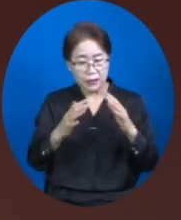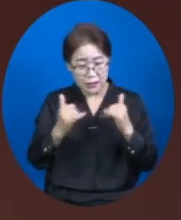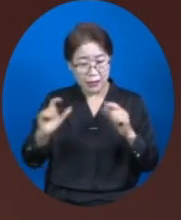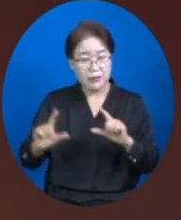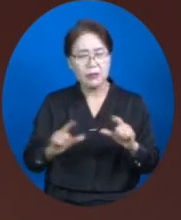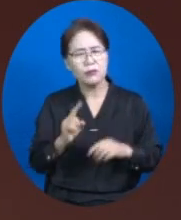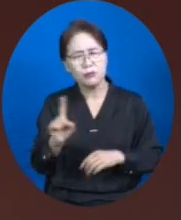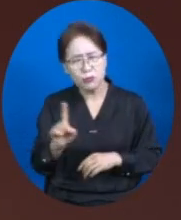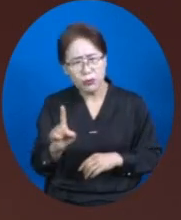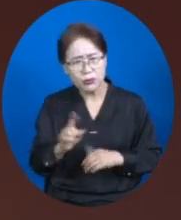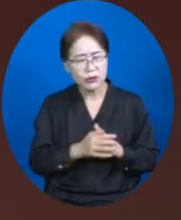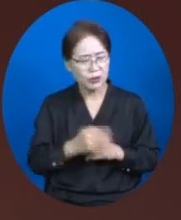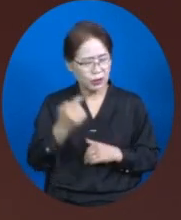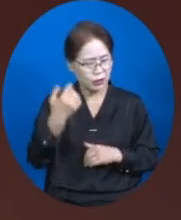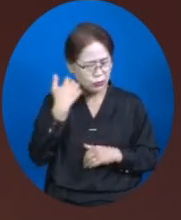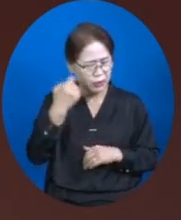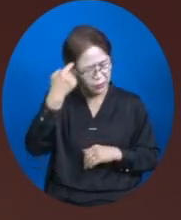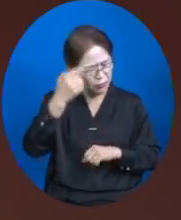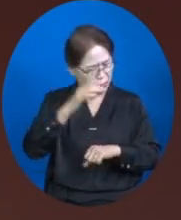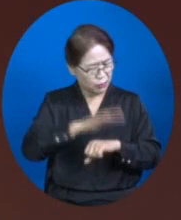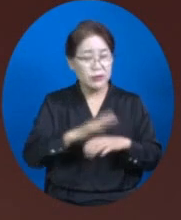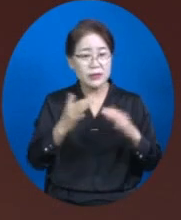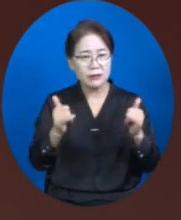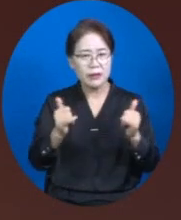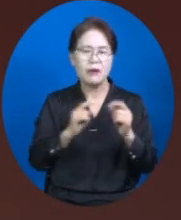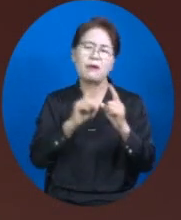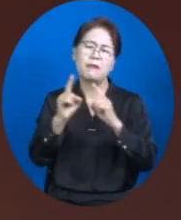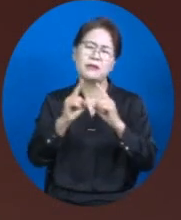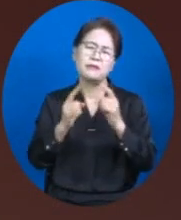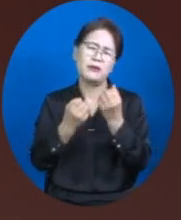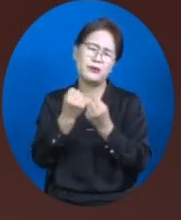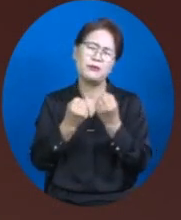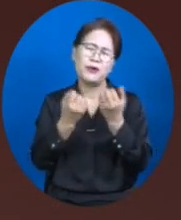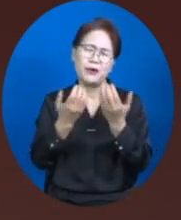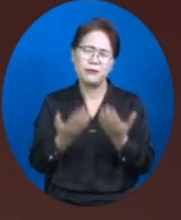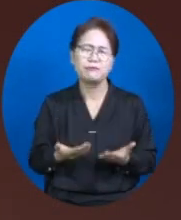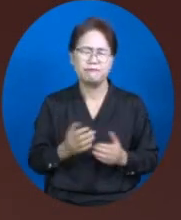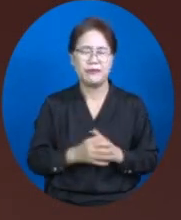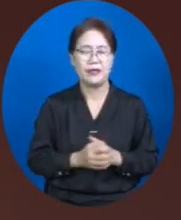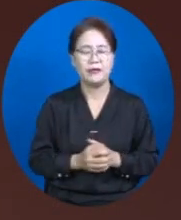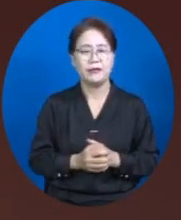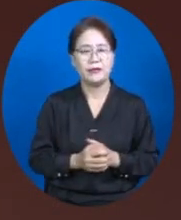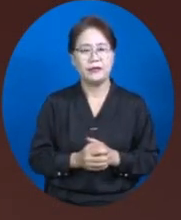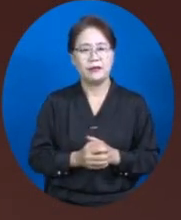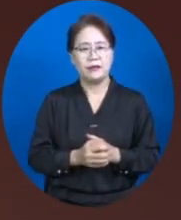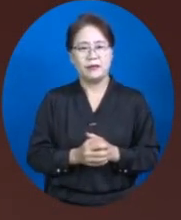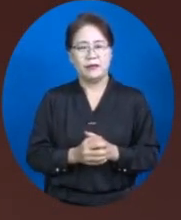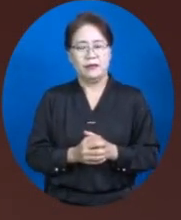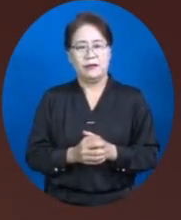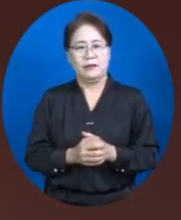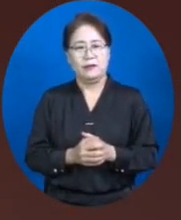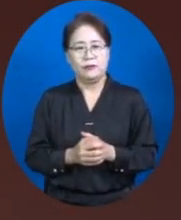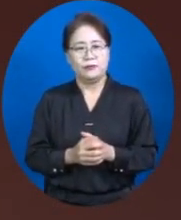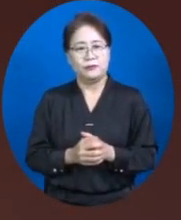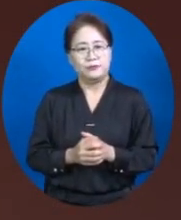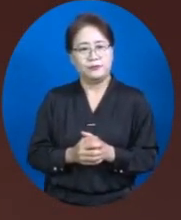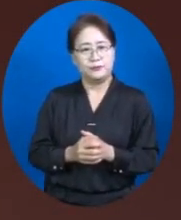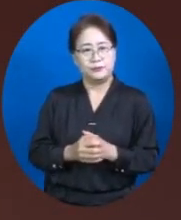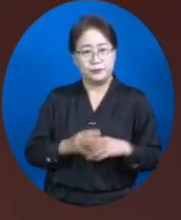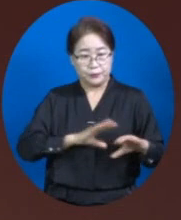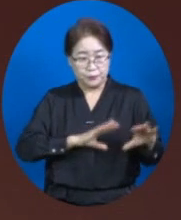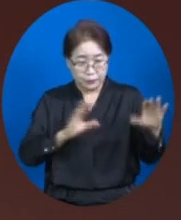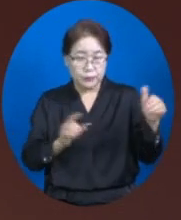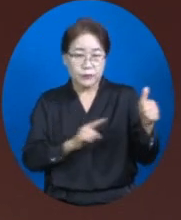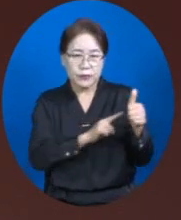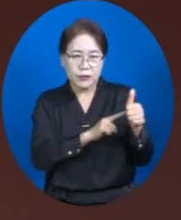누가 지혜로운 사람인가에 대해서 말씀하고 있는 것입니다 자 모세는 본문